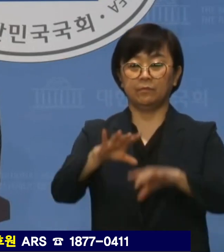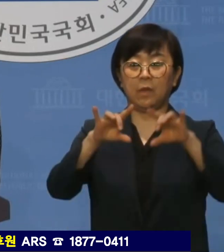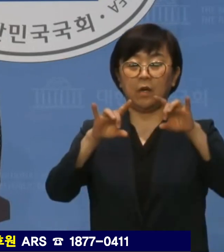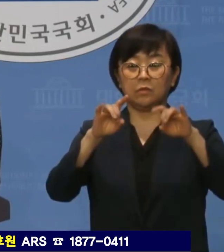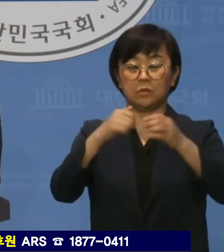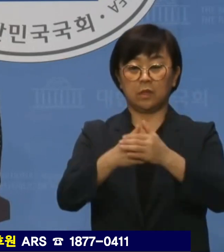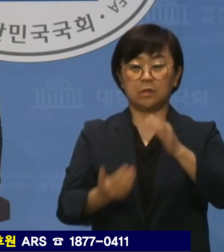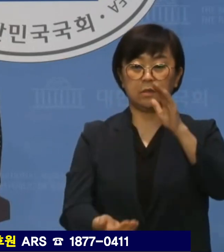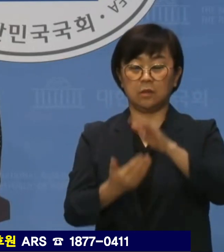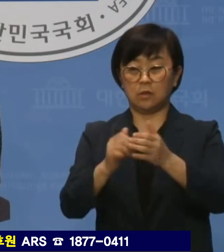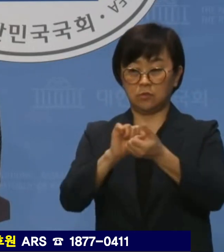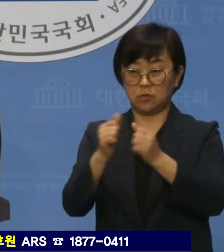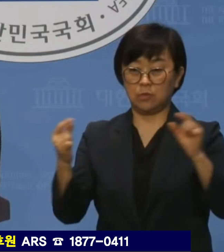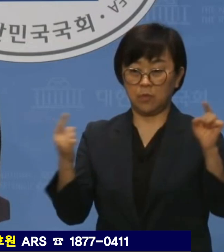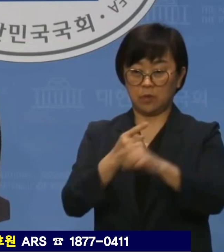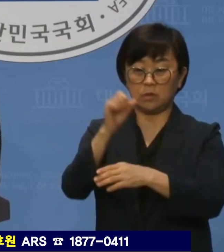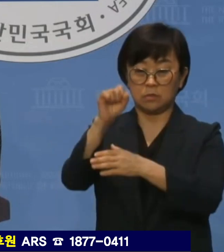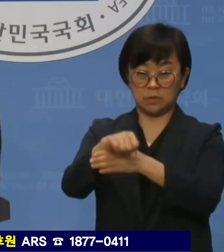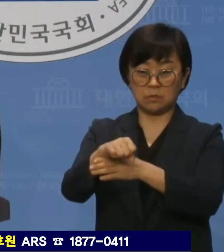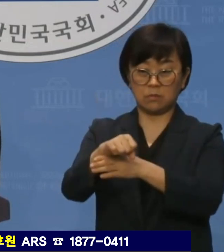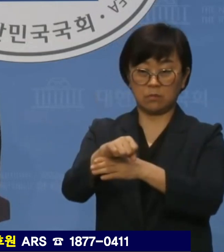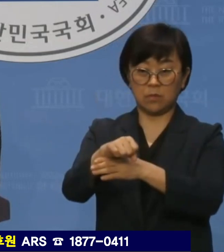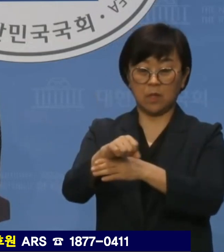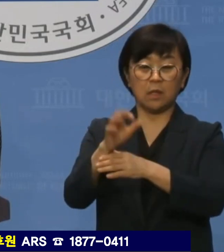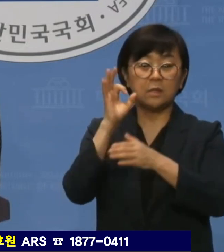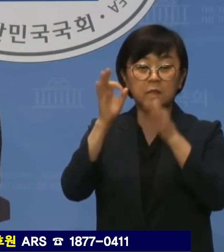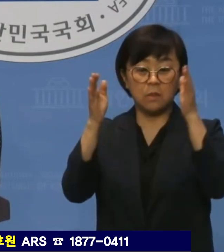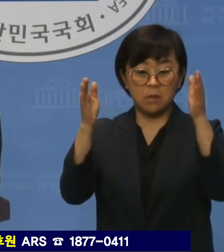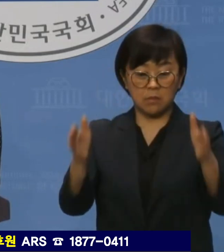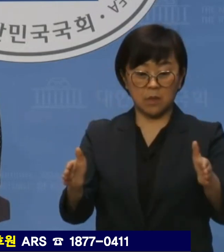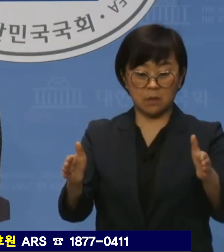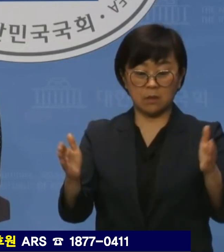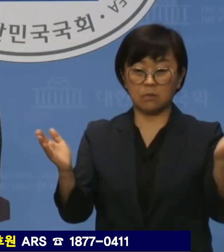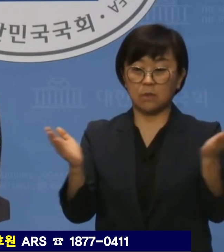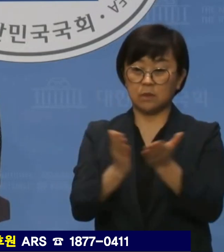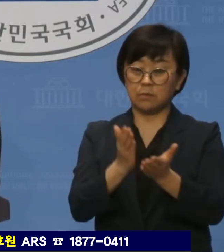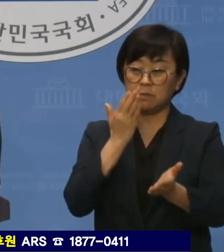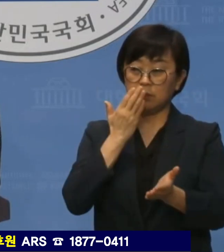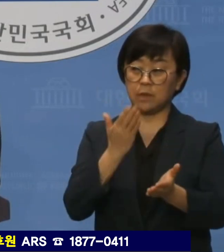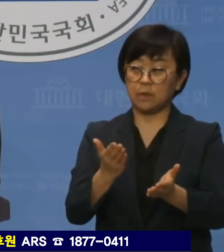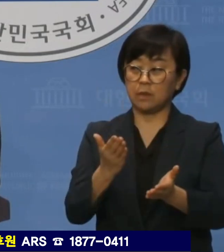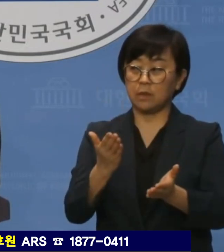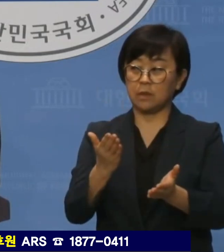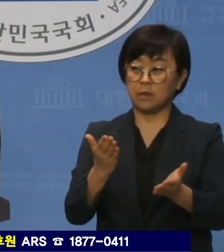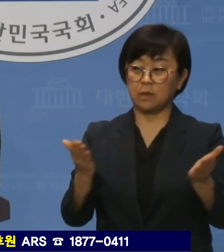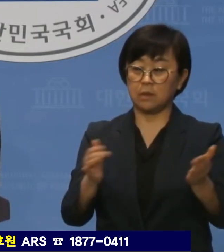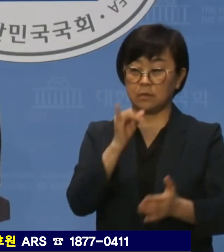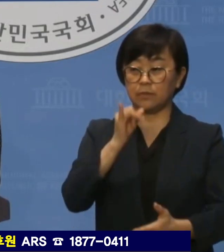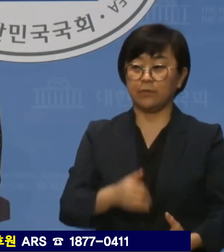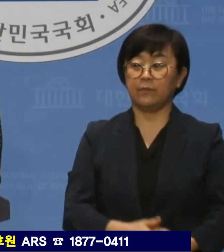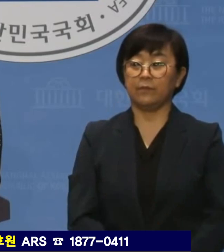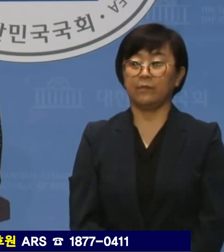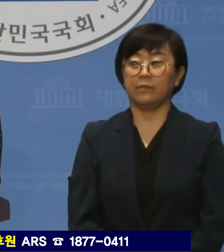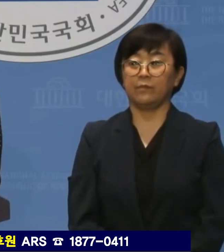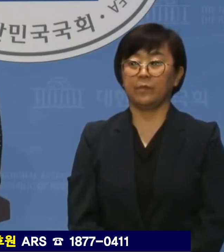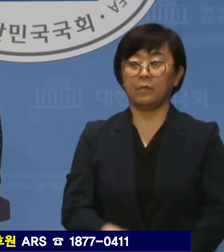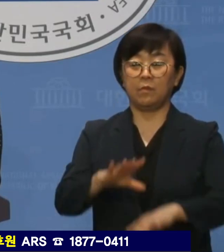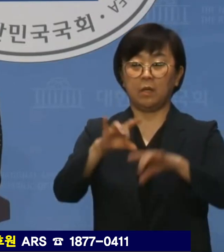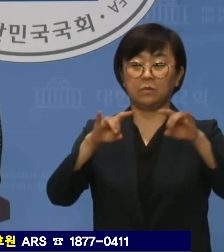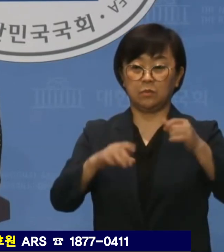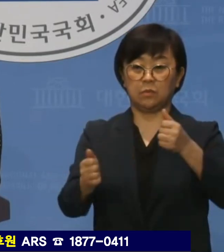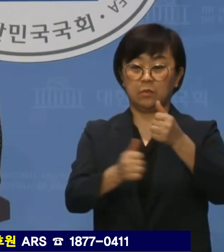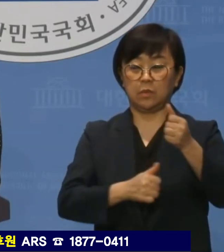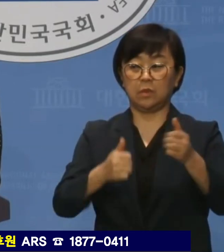방송사의 최대 주주 변경 승인이 10여일 만에 마칠 수 있는 일입니까?